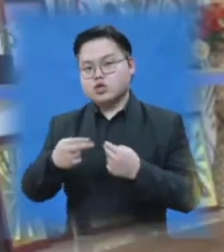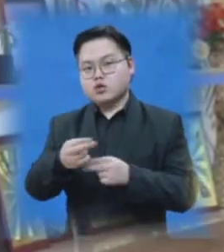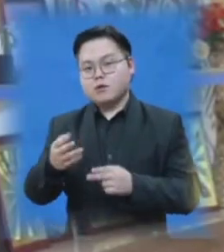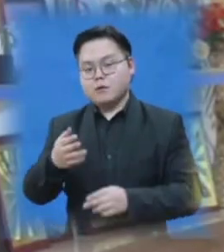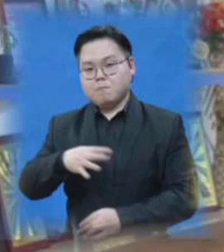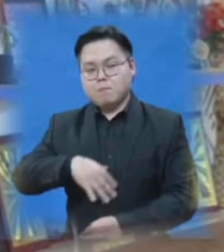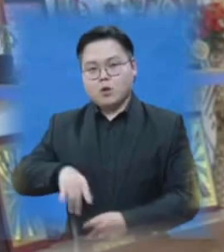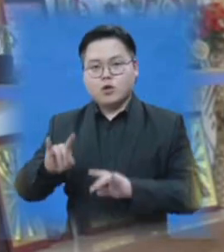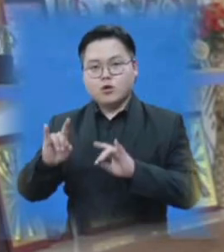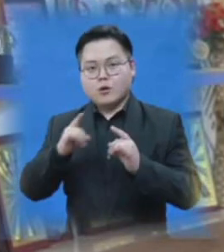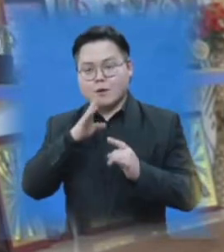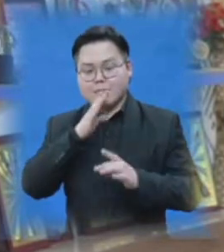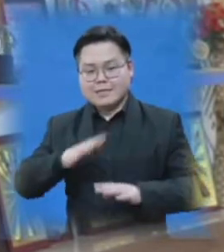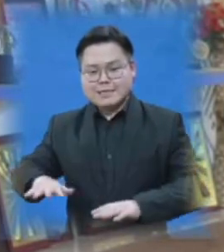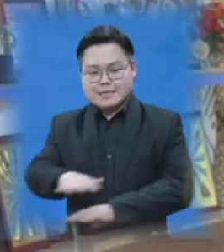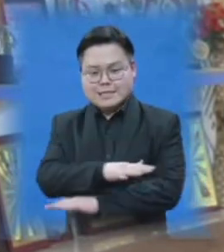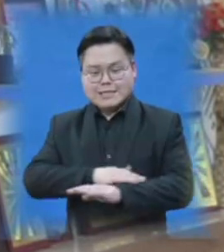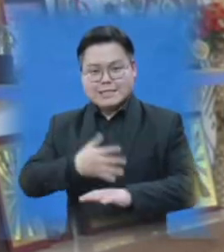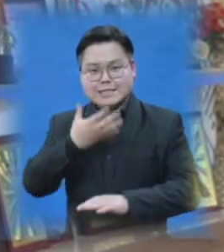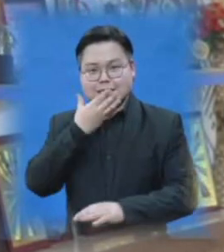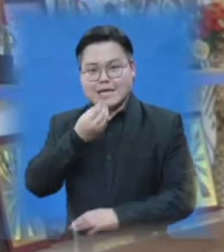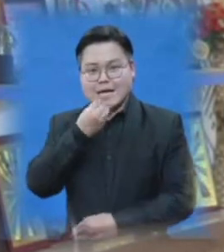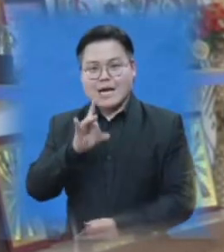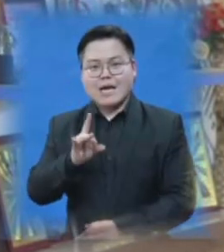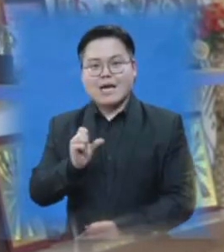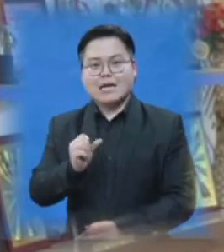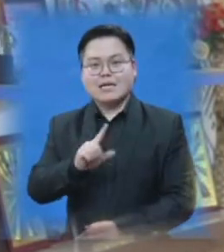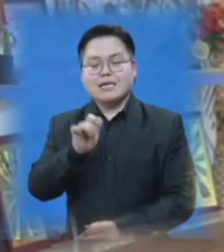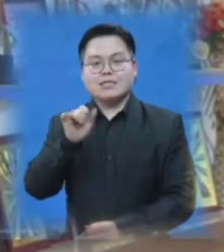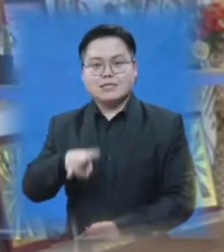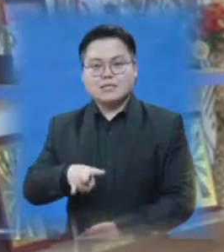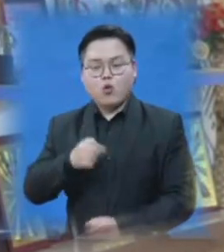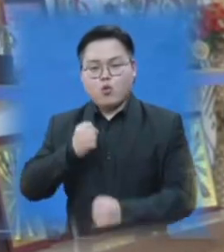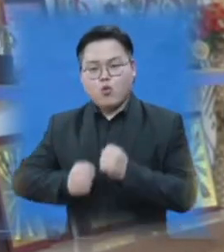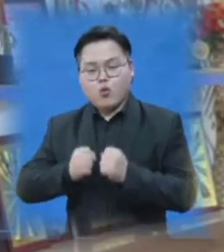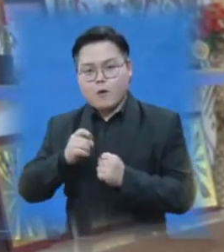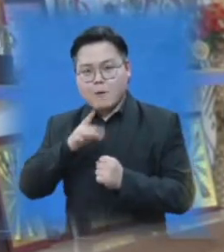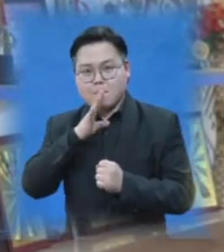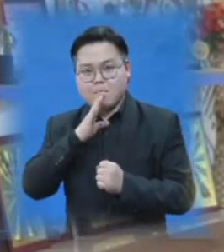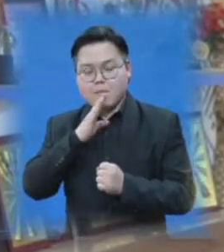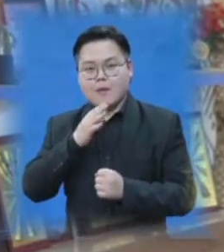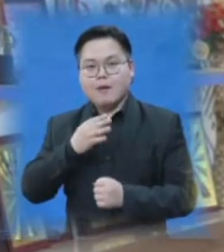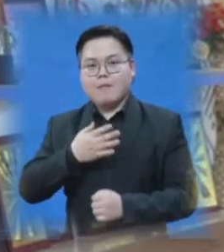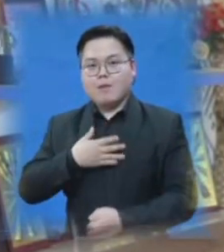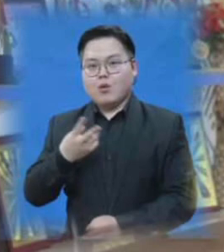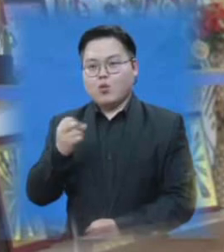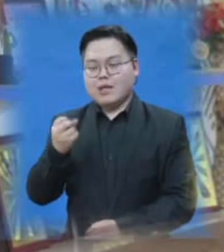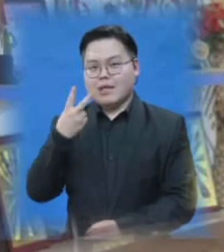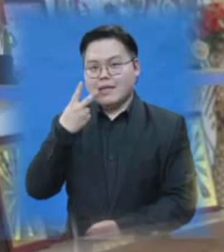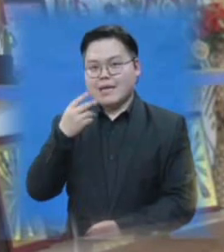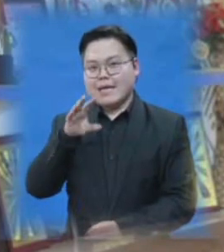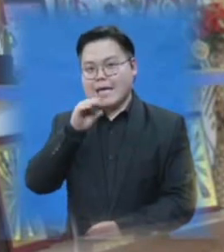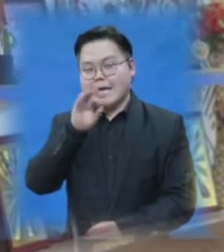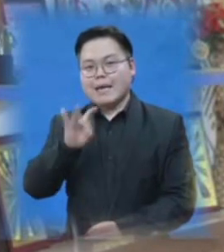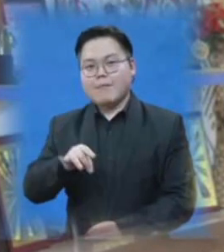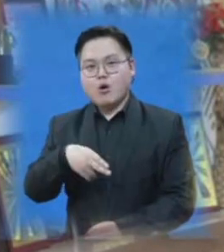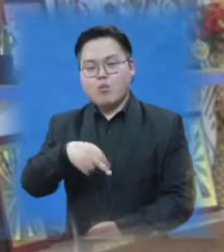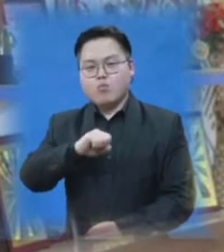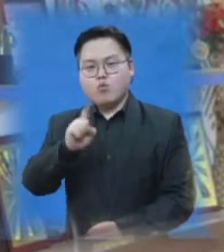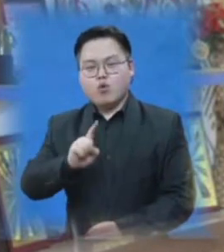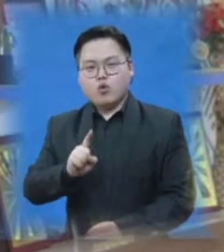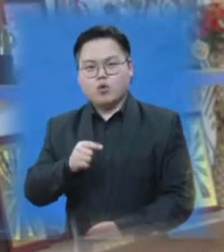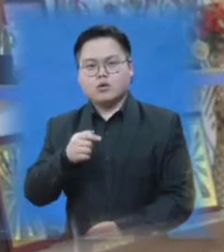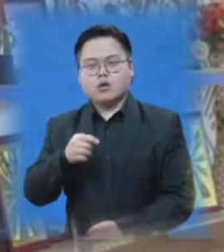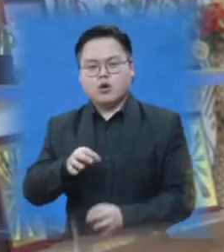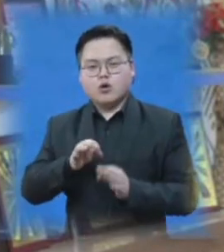бидний ингээд тоглоход шал нь хүртэл ингээд гоё ирдэг шалтай ингээд бидний ярьдаг нэг одоо манай ихний ярьдаг юу байгаа шүү дээ. Хууч гоо ингээд зуурч